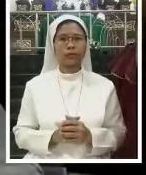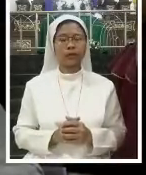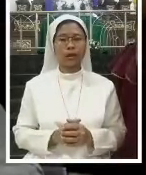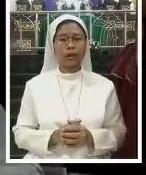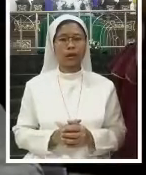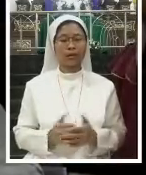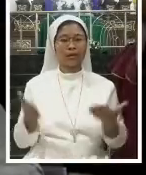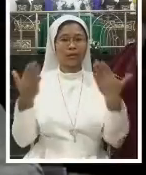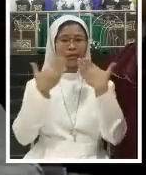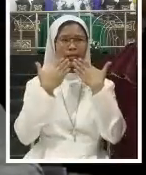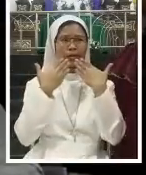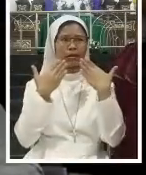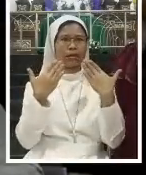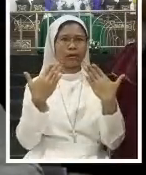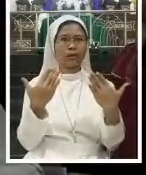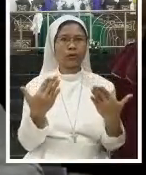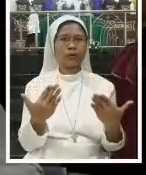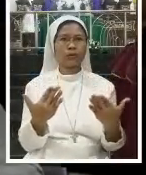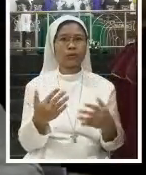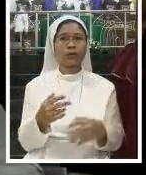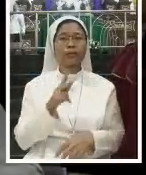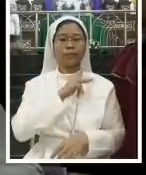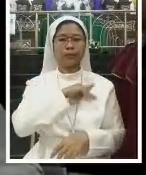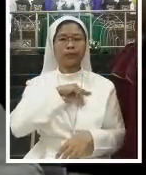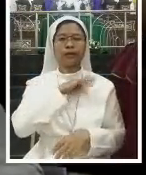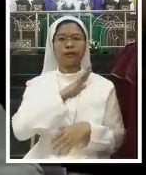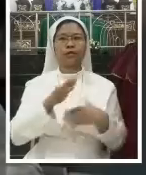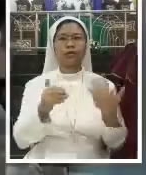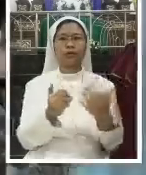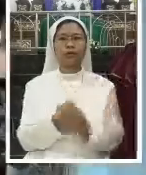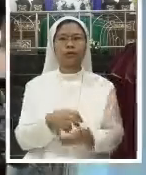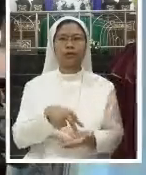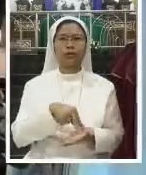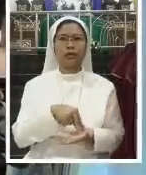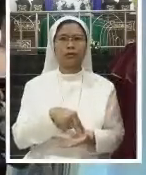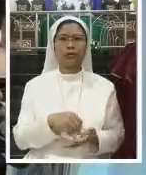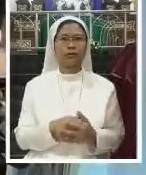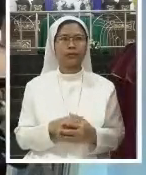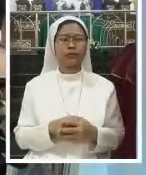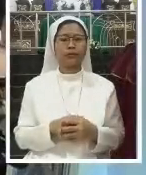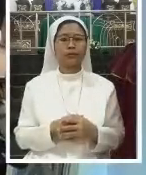Diyos mabalos po, matindog po sa pagbendisyon.